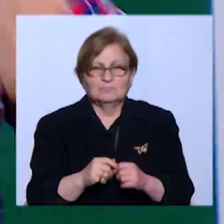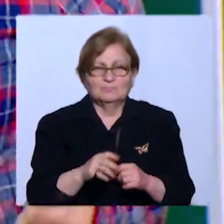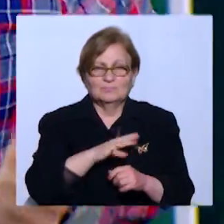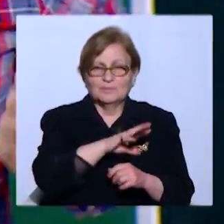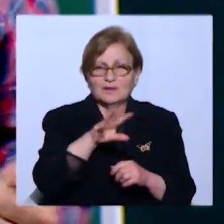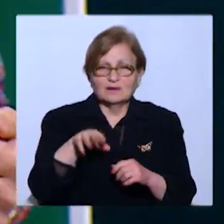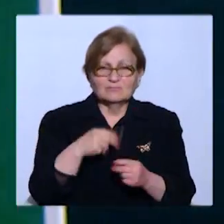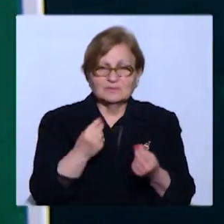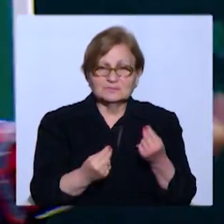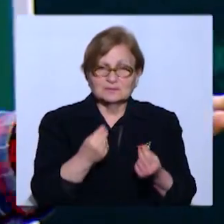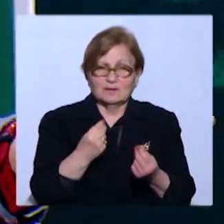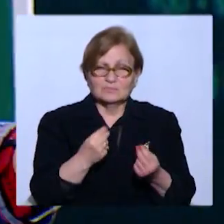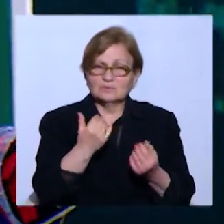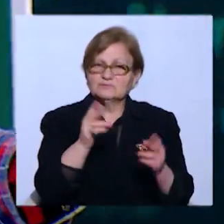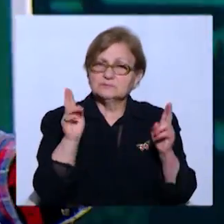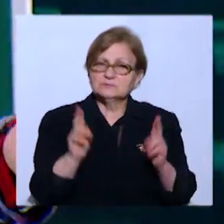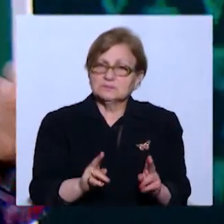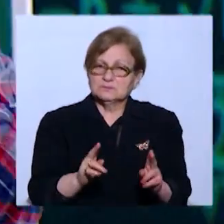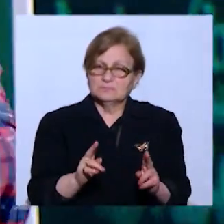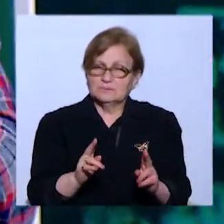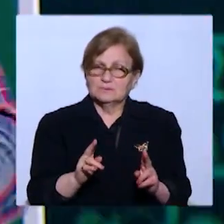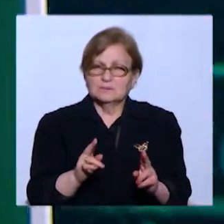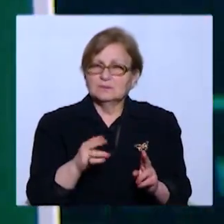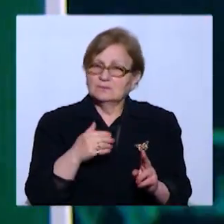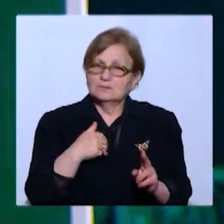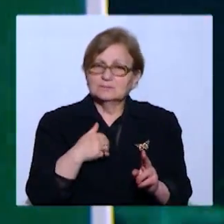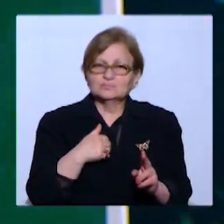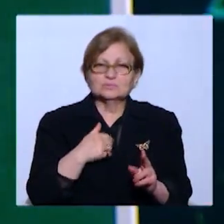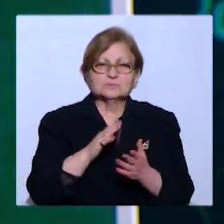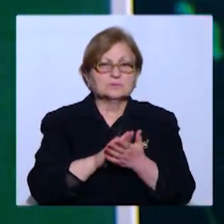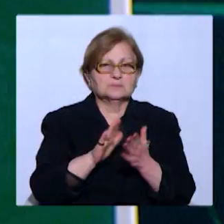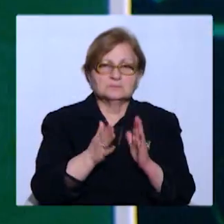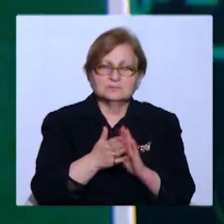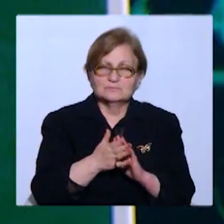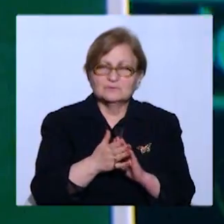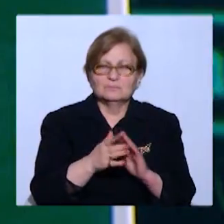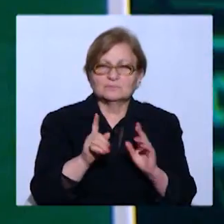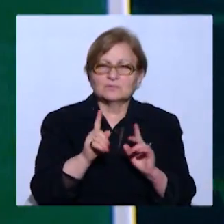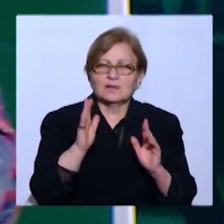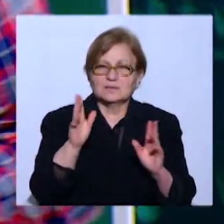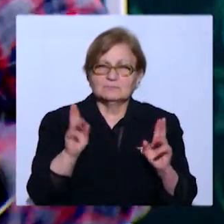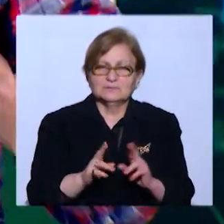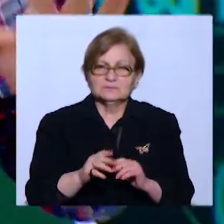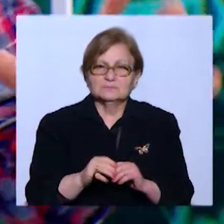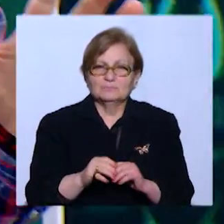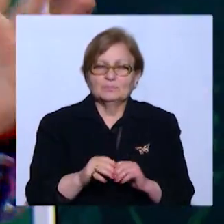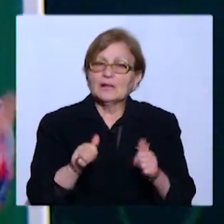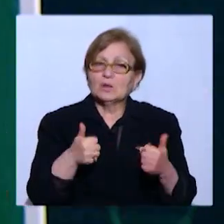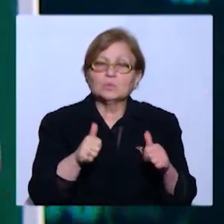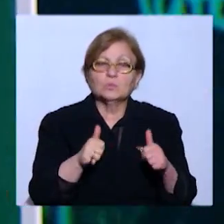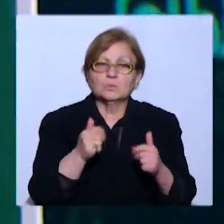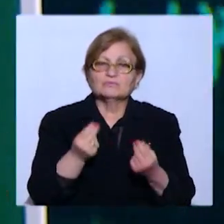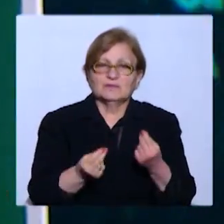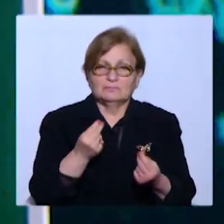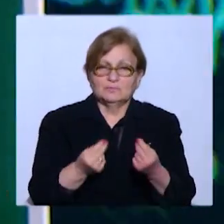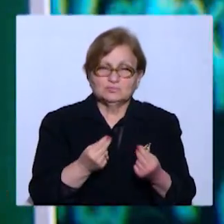ყველა თამაშს აქვს თავისი წესები, ხო, და ჩვენც უნდა შევთანხმდეთ ეხლა ამ წესებზე. ნახეთ, როგორი წესებით